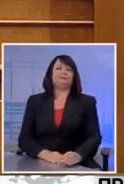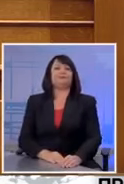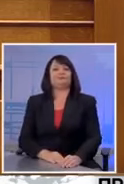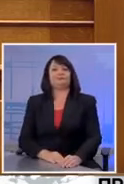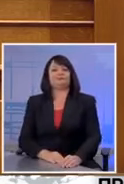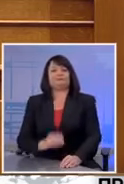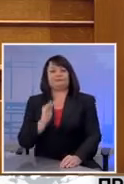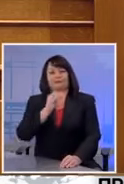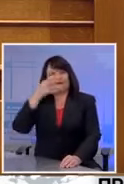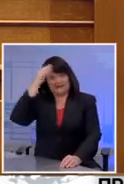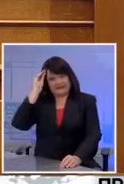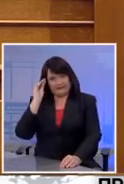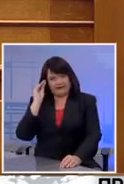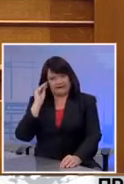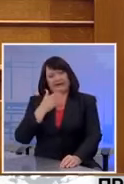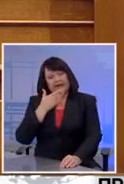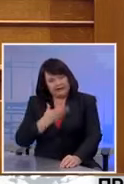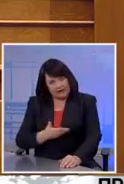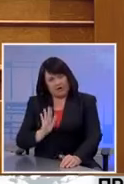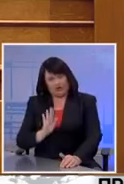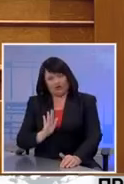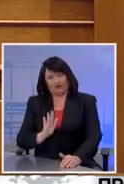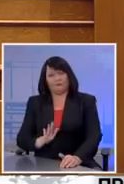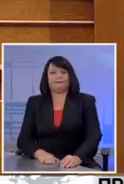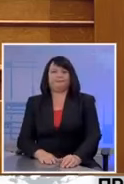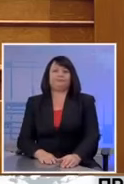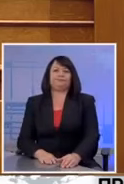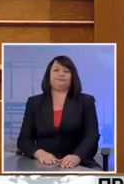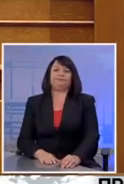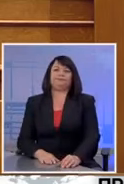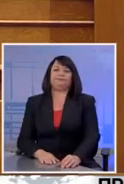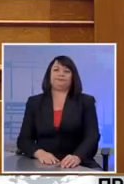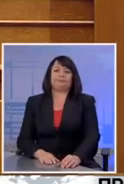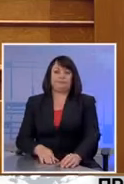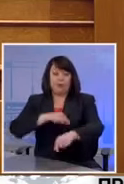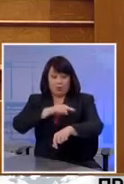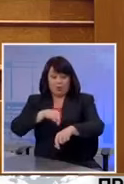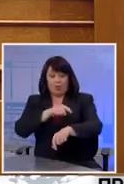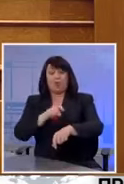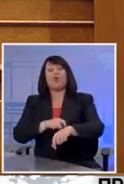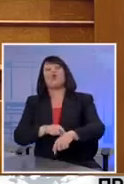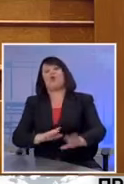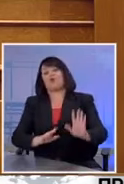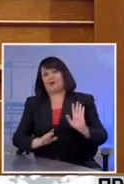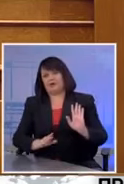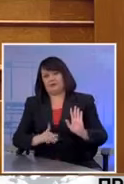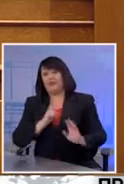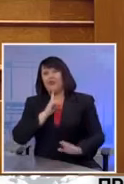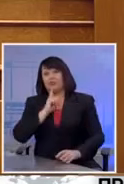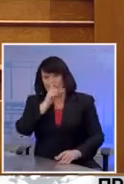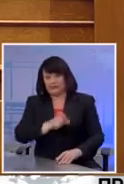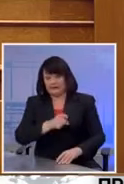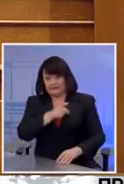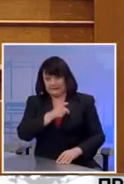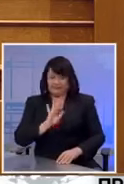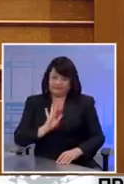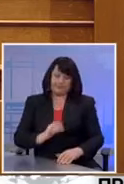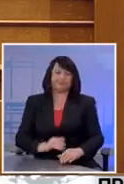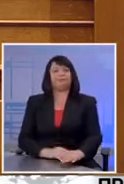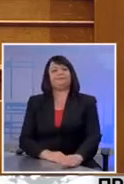Τσίπρα, για να τελειώσω, γιατί δεν θα κάνω τόση κατάχρηση του χρόνου όσοι κάνατε